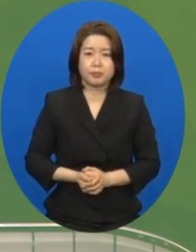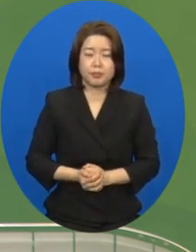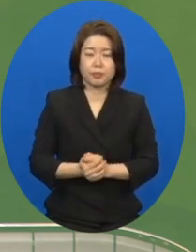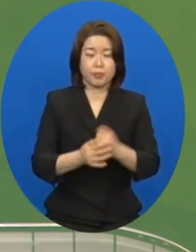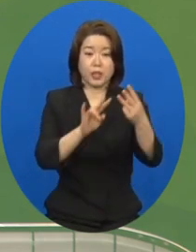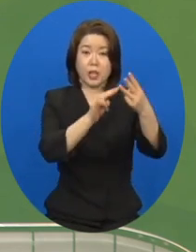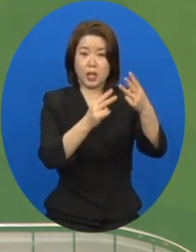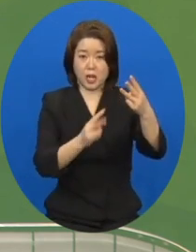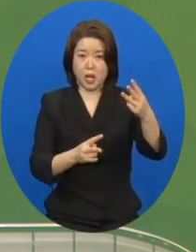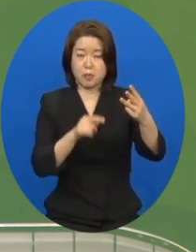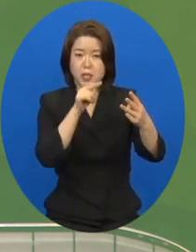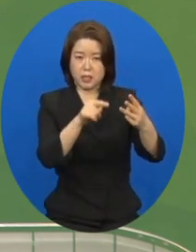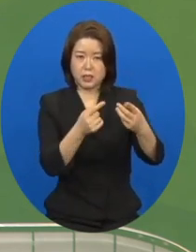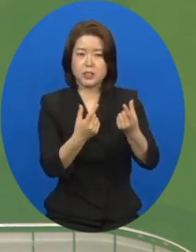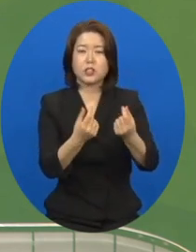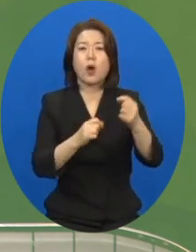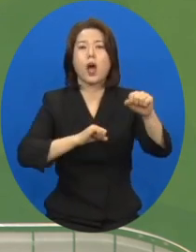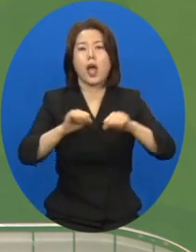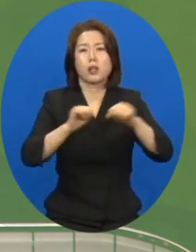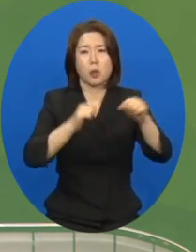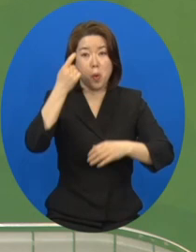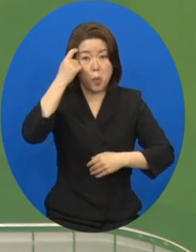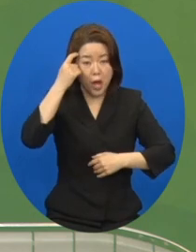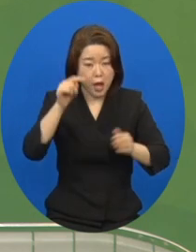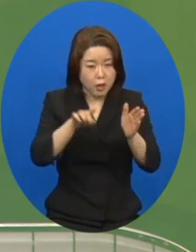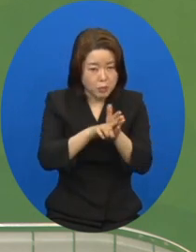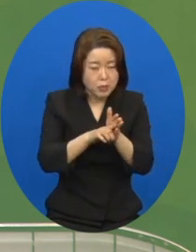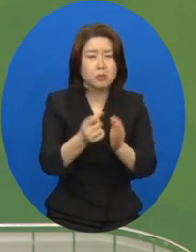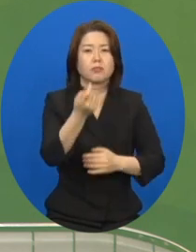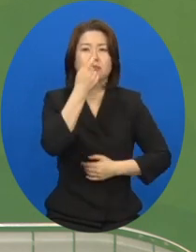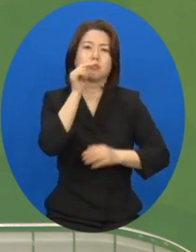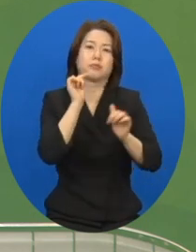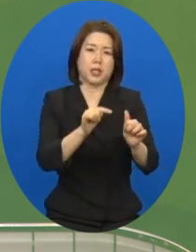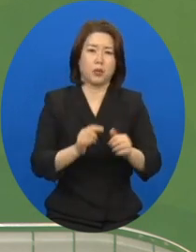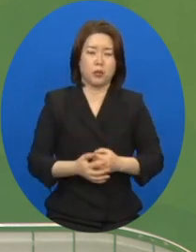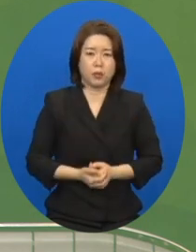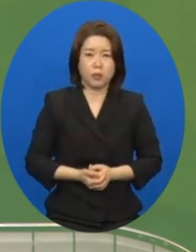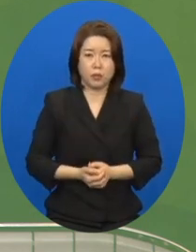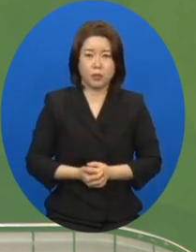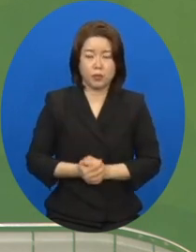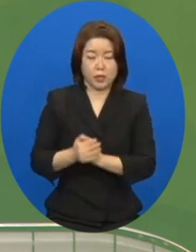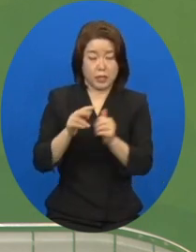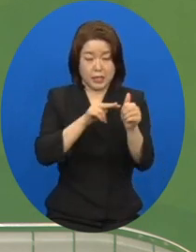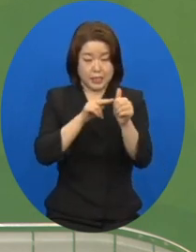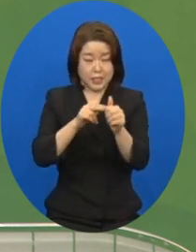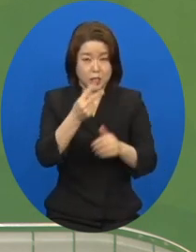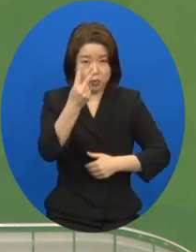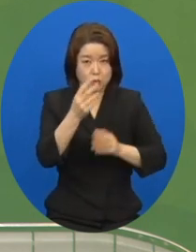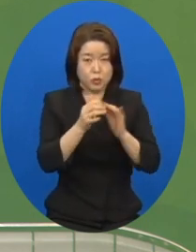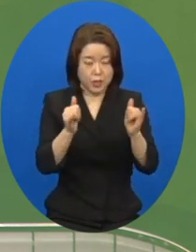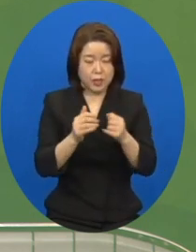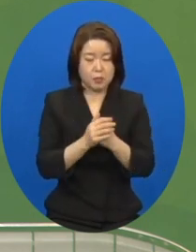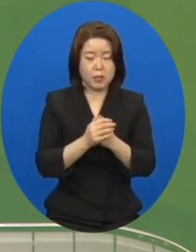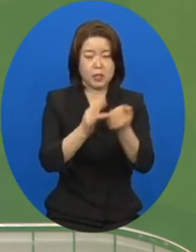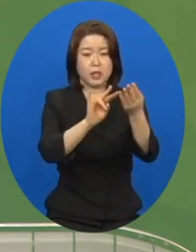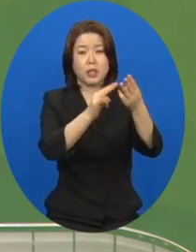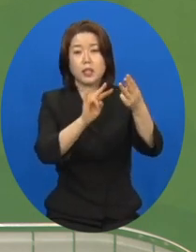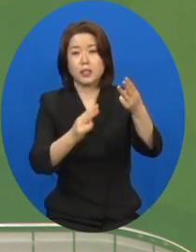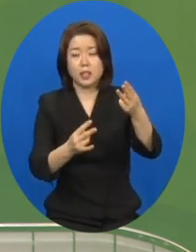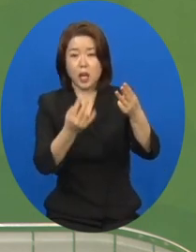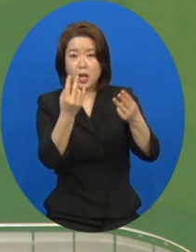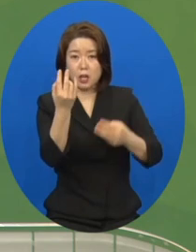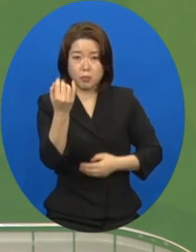라합이 그렇게 했던 것을 배우라는 거예요. 그 정탐꾼들이 그 라합에게